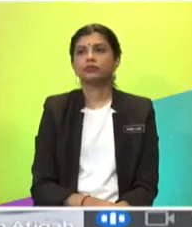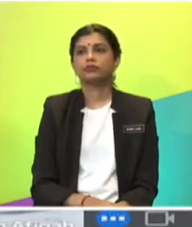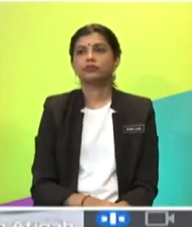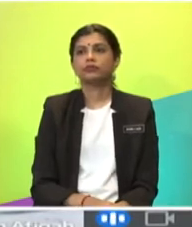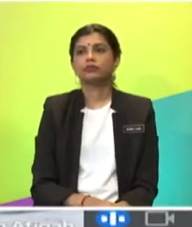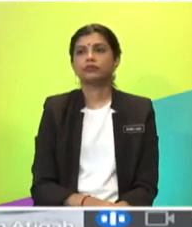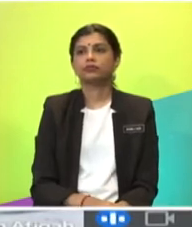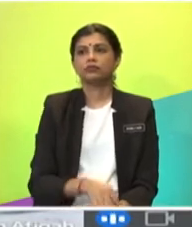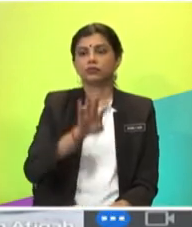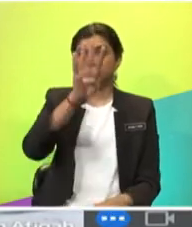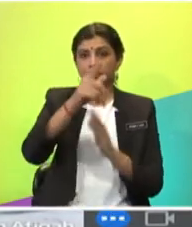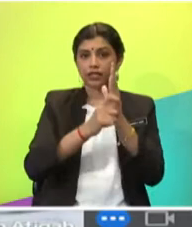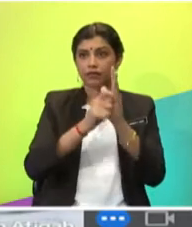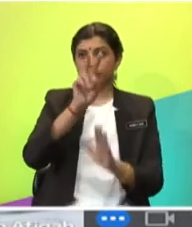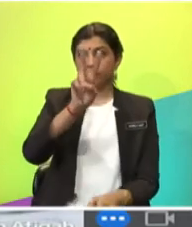4 tambah 2.